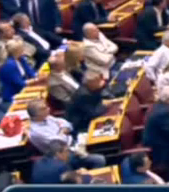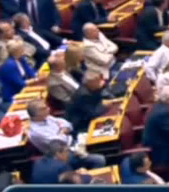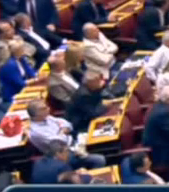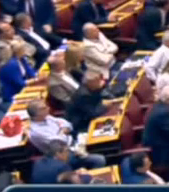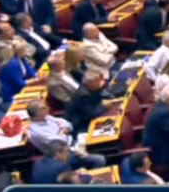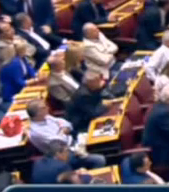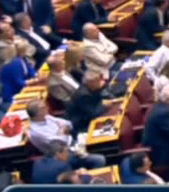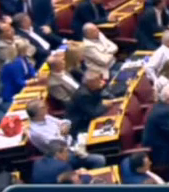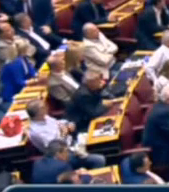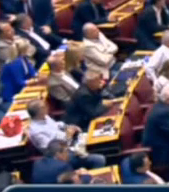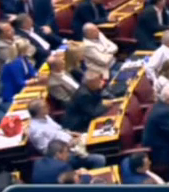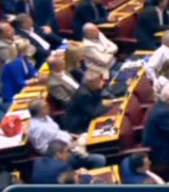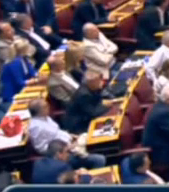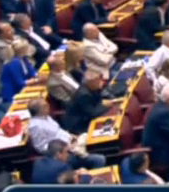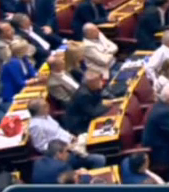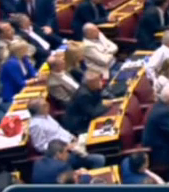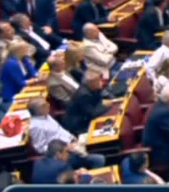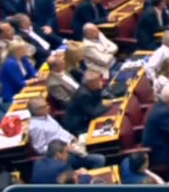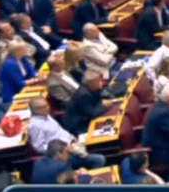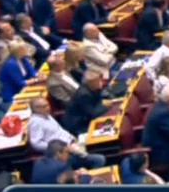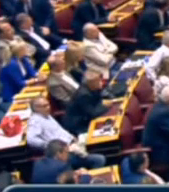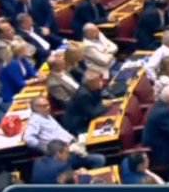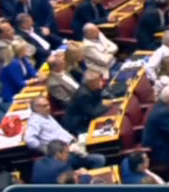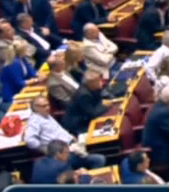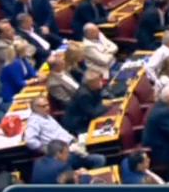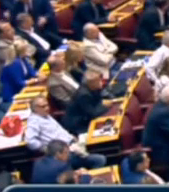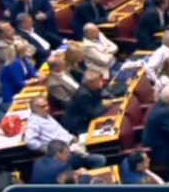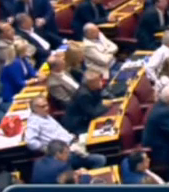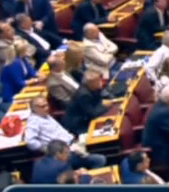θα απαντήσει. Το ξέρω, εντάξει.